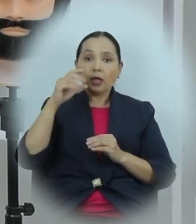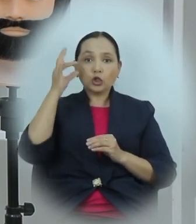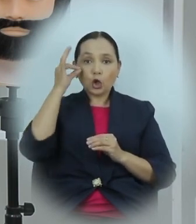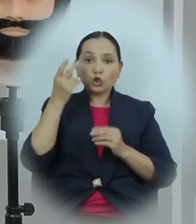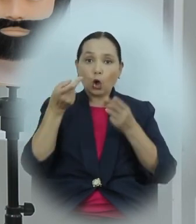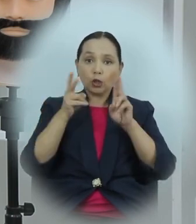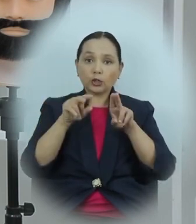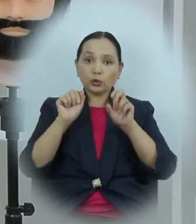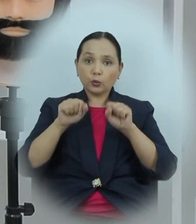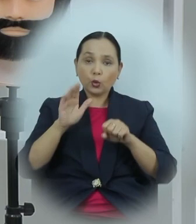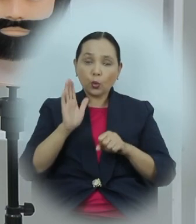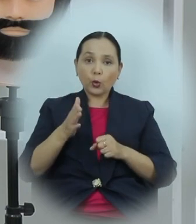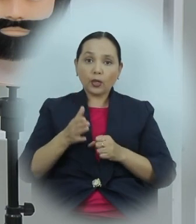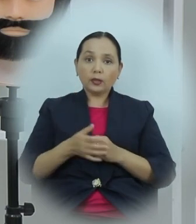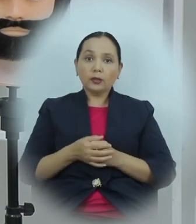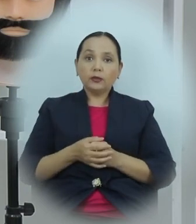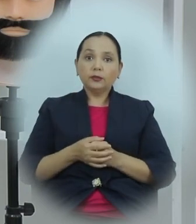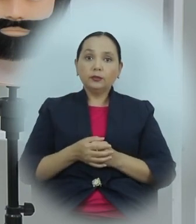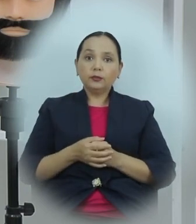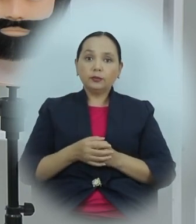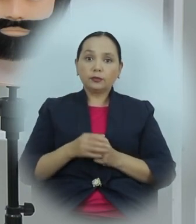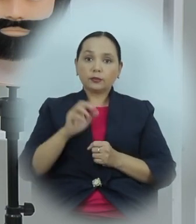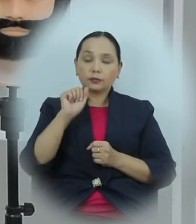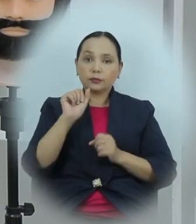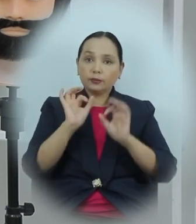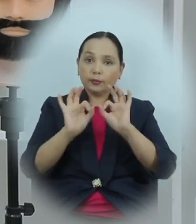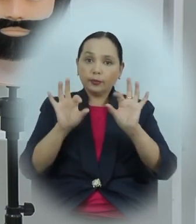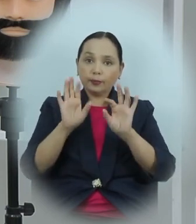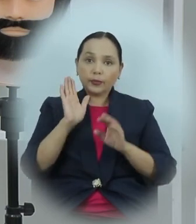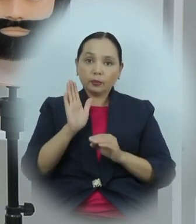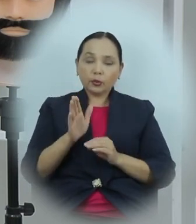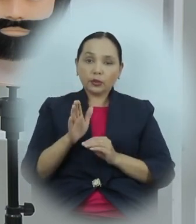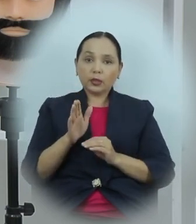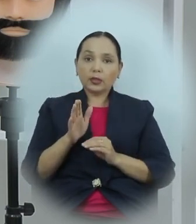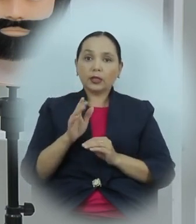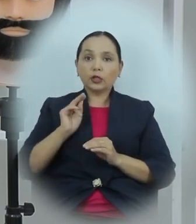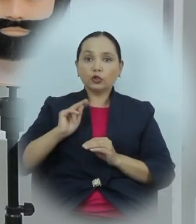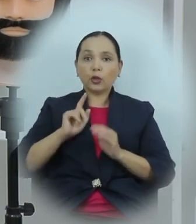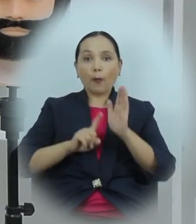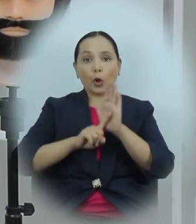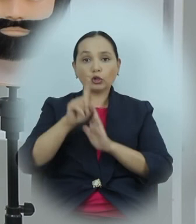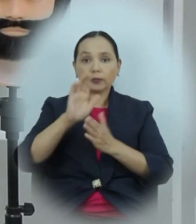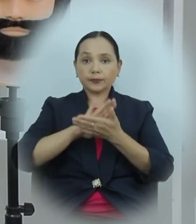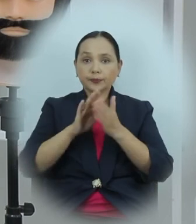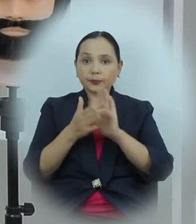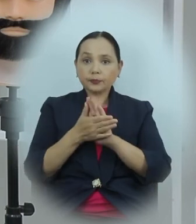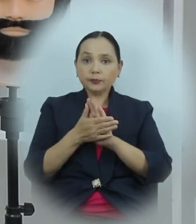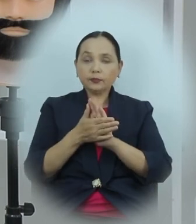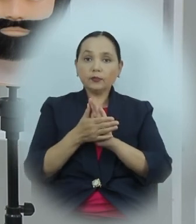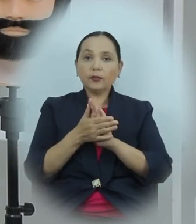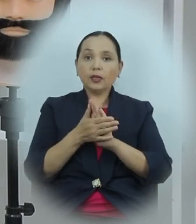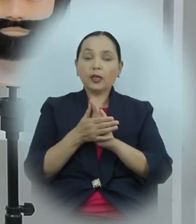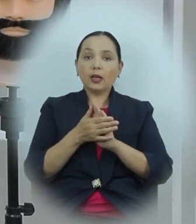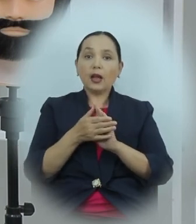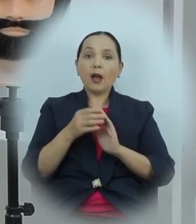Aytib o'tganimdek, tishi Başlangıç halatını